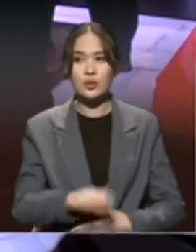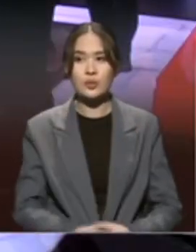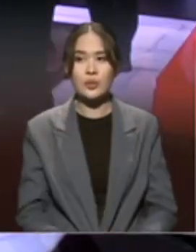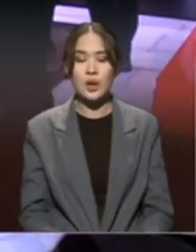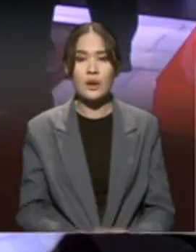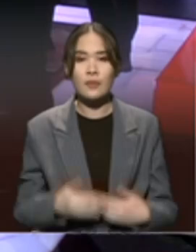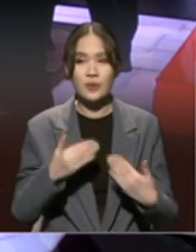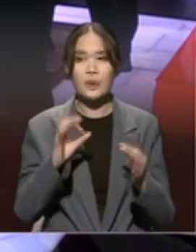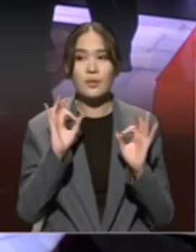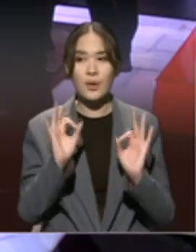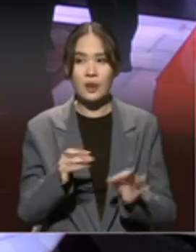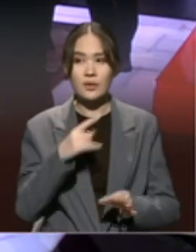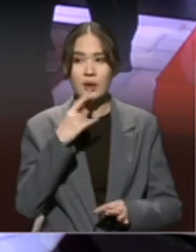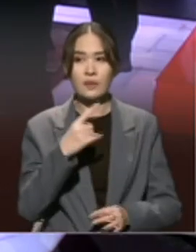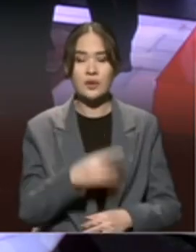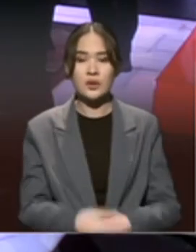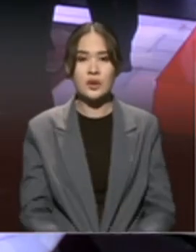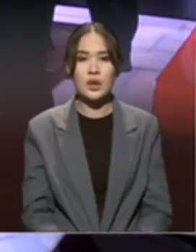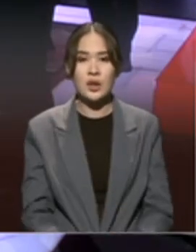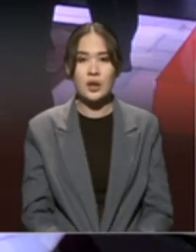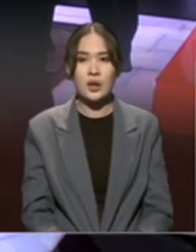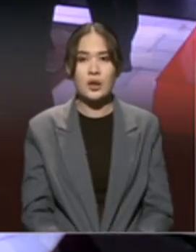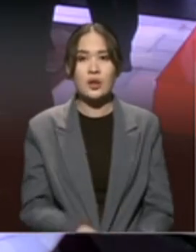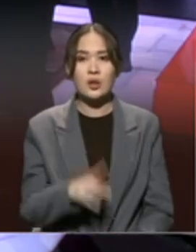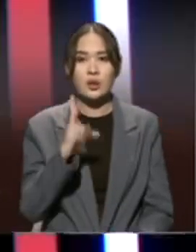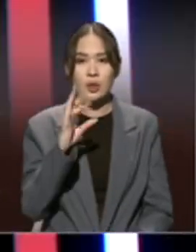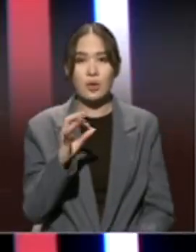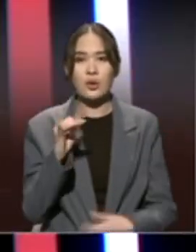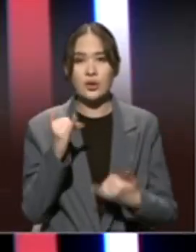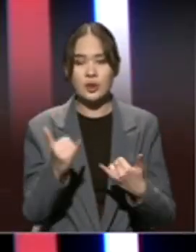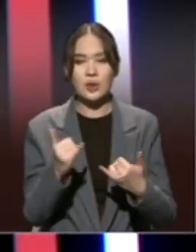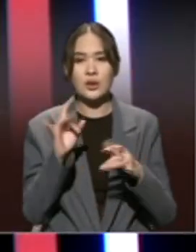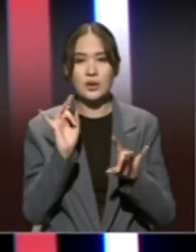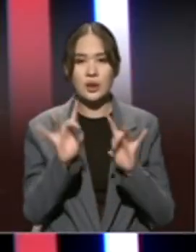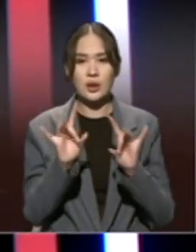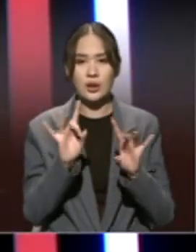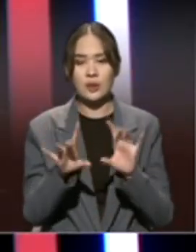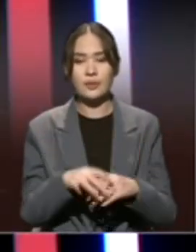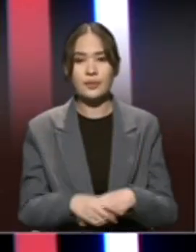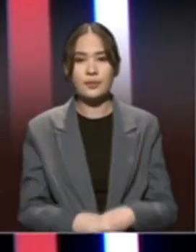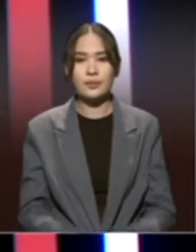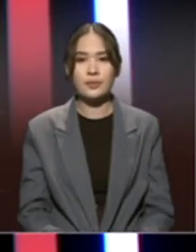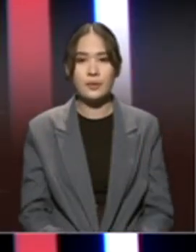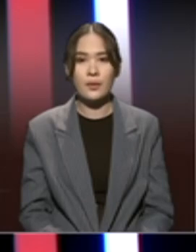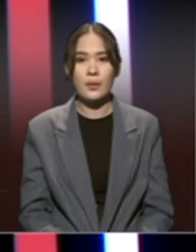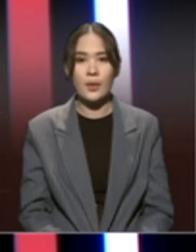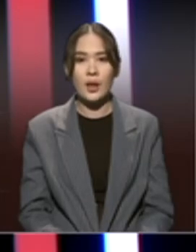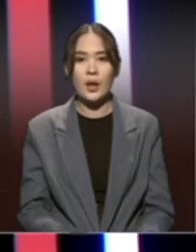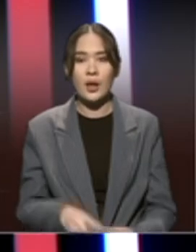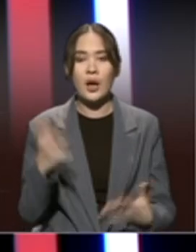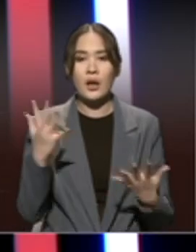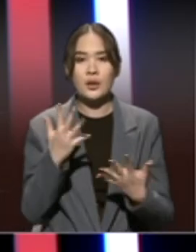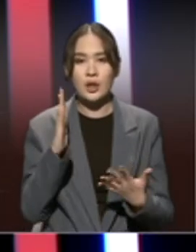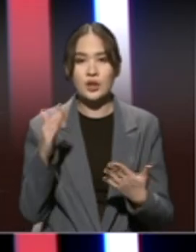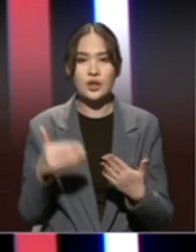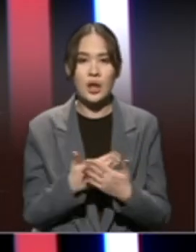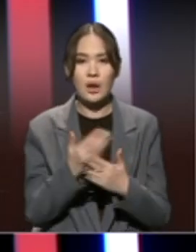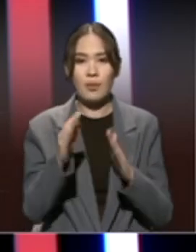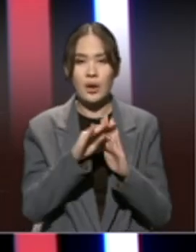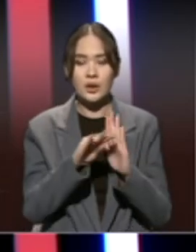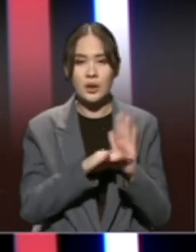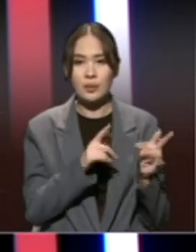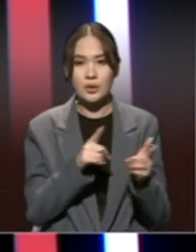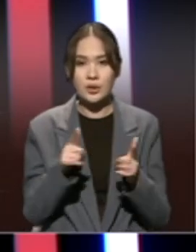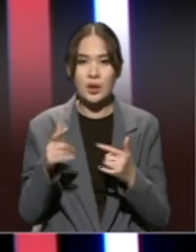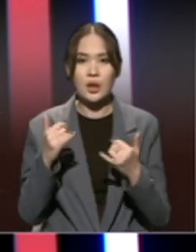отқаныңыз. Бірақ қараңыз. Бірақ та үзілістен кейін айтайық, иә, бізде үзілістің уақыты келгеннен кейін қымбатты көрермен, қандай жаңа бағдарлама әзірленіп